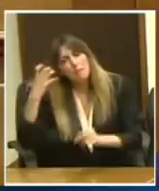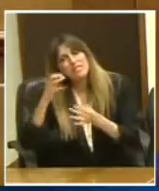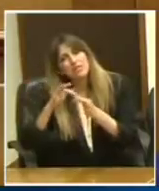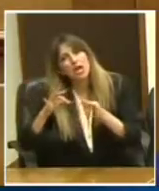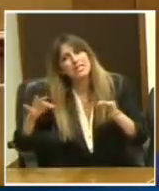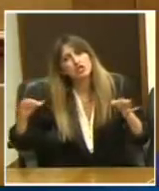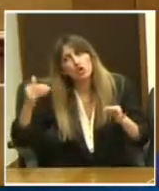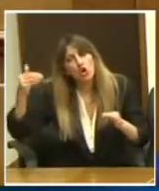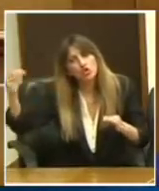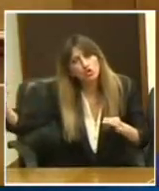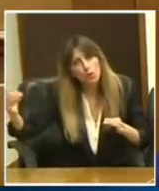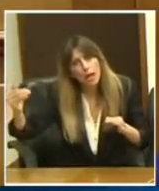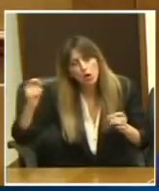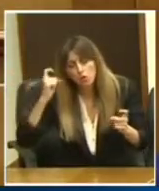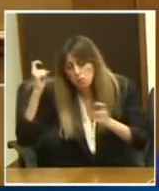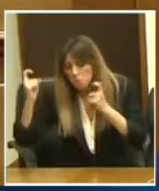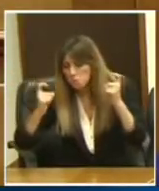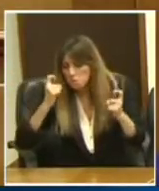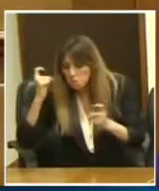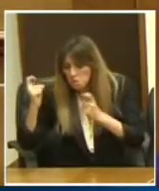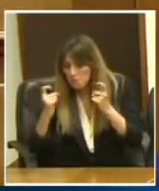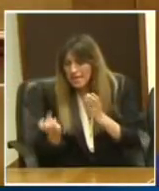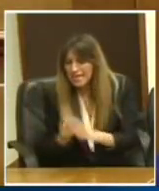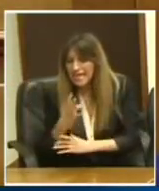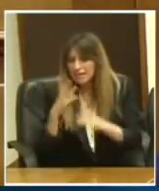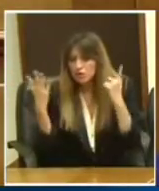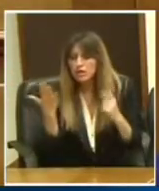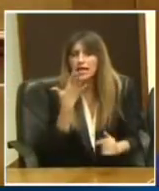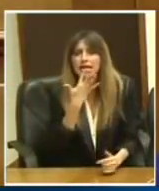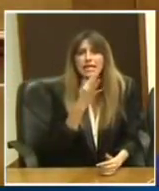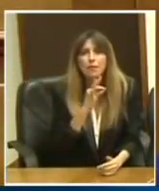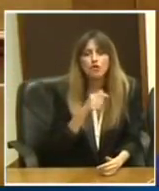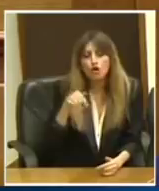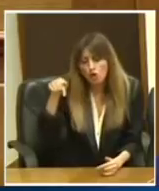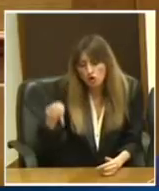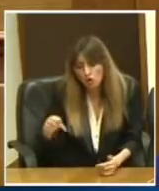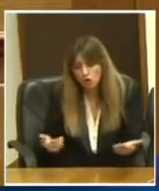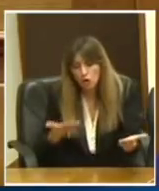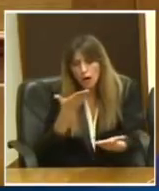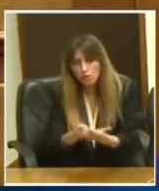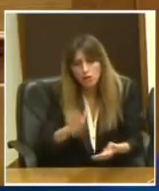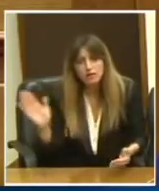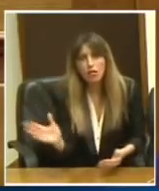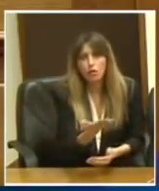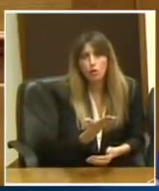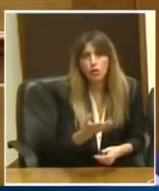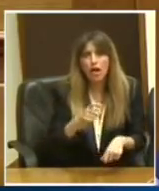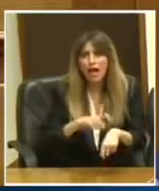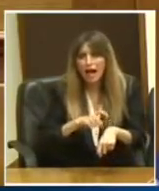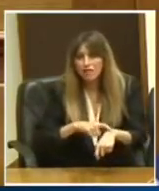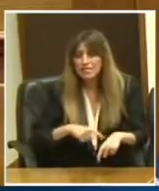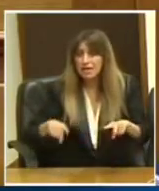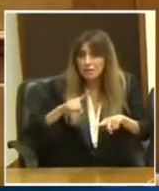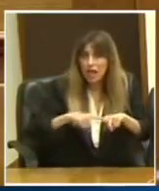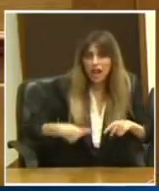Θα δυσκολευτεί να κατανοήσει γιατί σε μια θετική συγκυρία για τη χώρα η Νέα Δημοκρατία